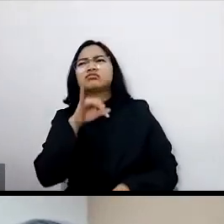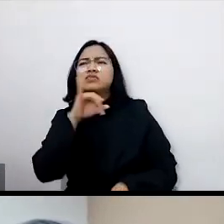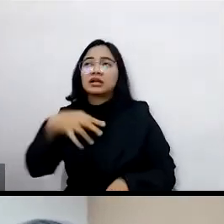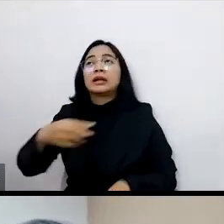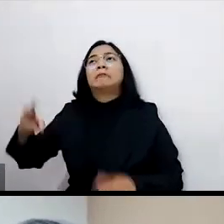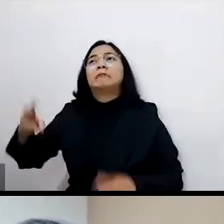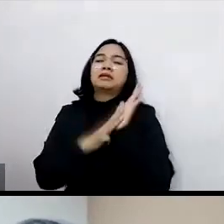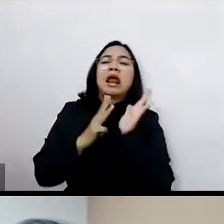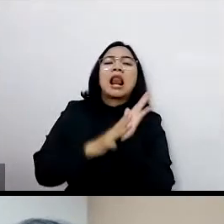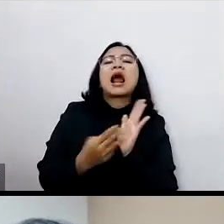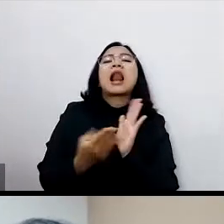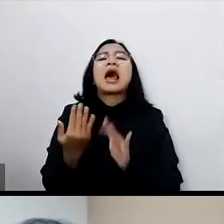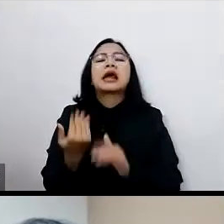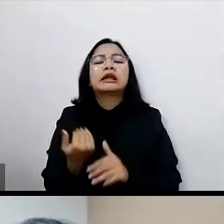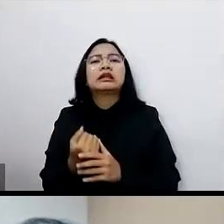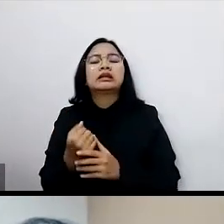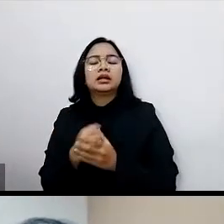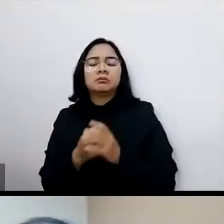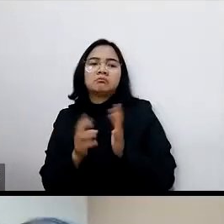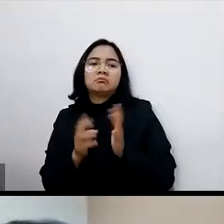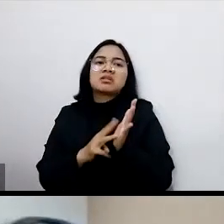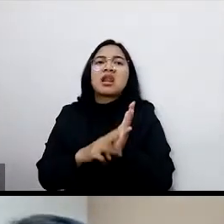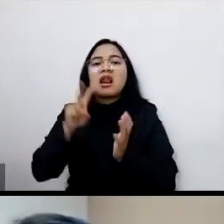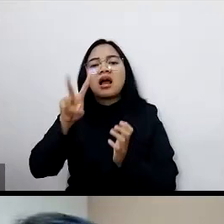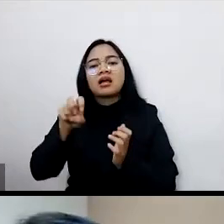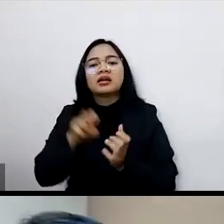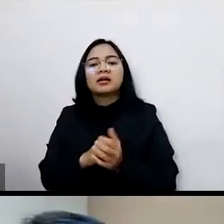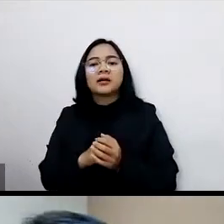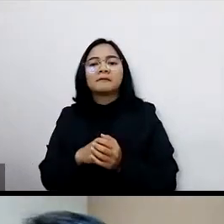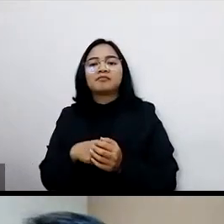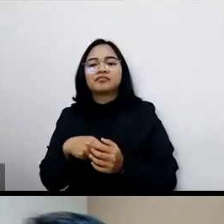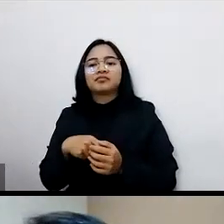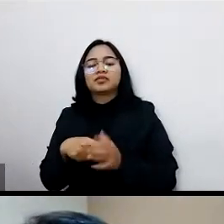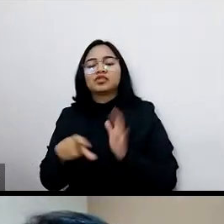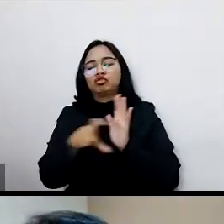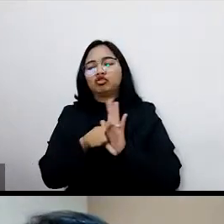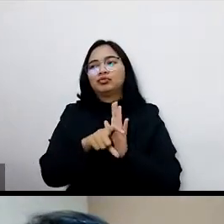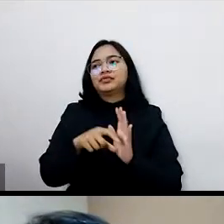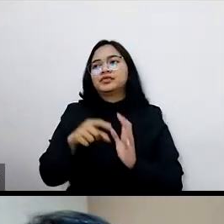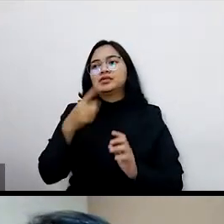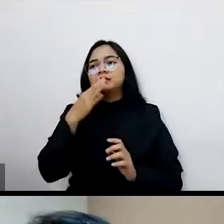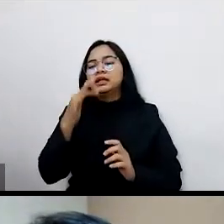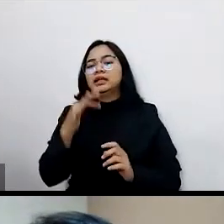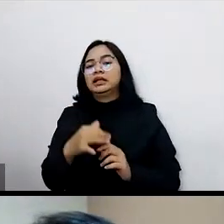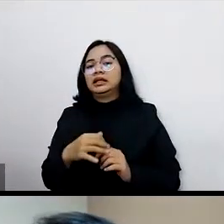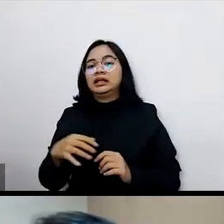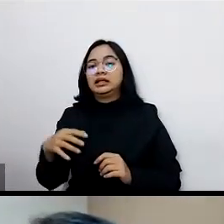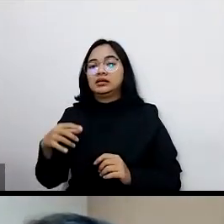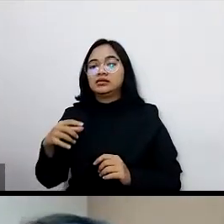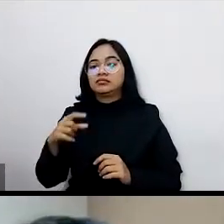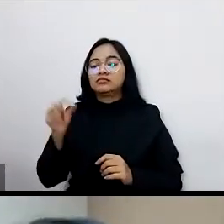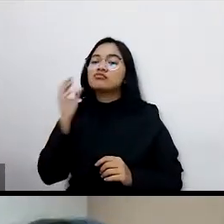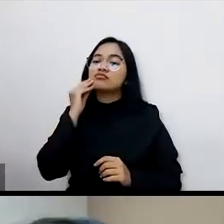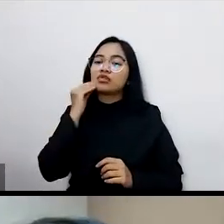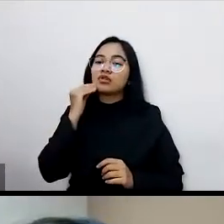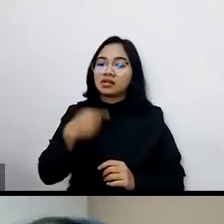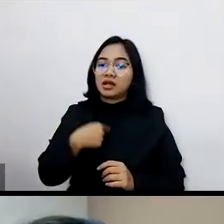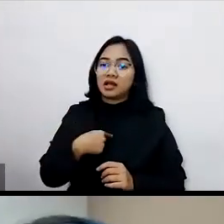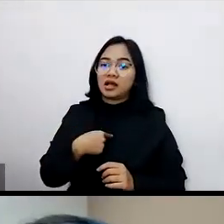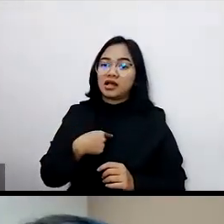persoalan apalagi ya saya kira untuk generasi saya setidaknya, mungkin yang